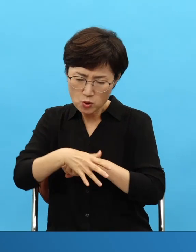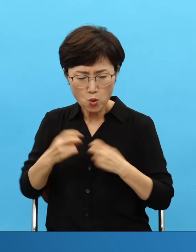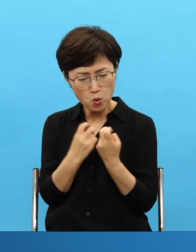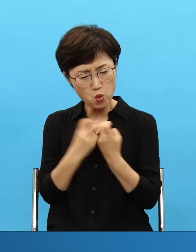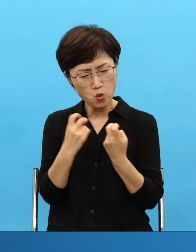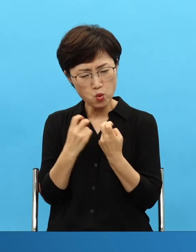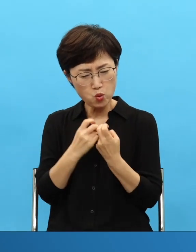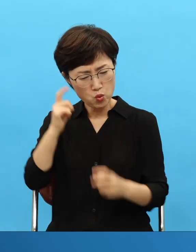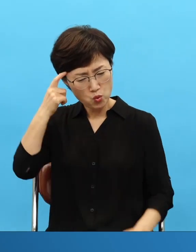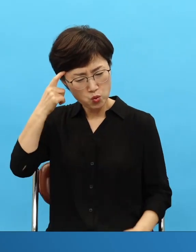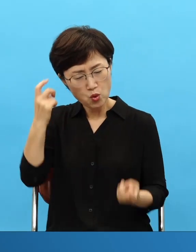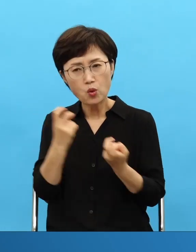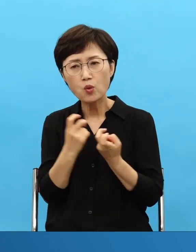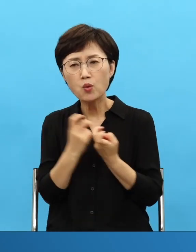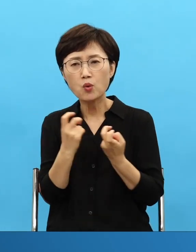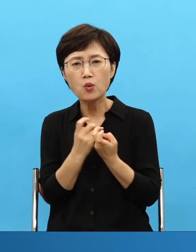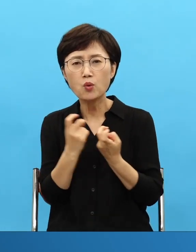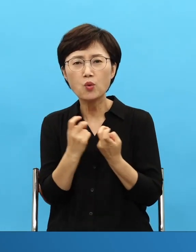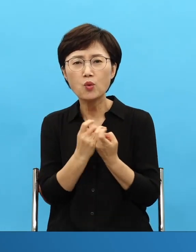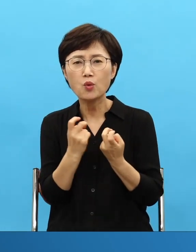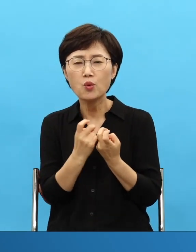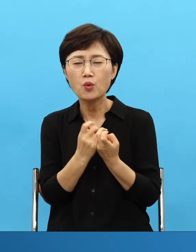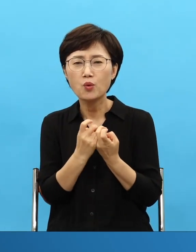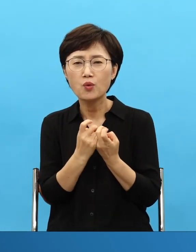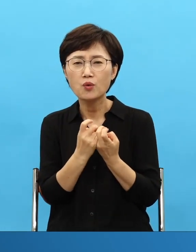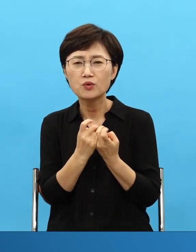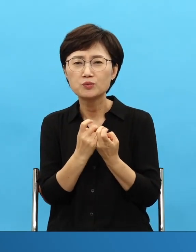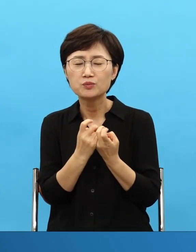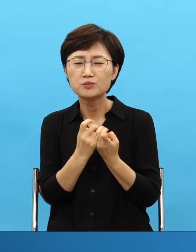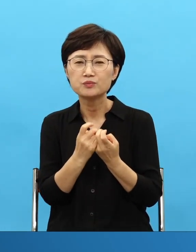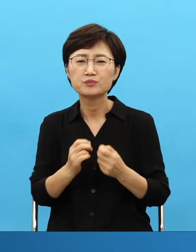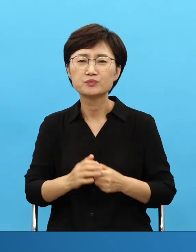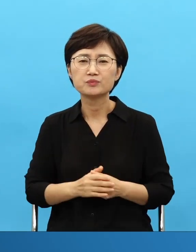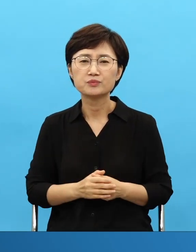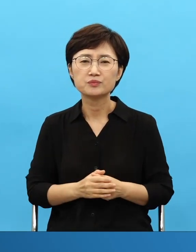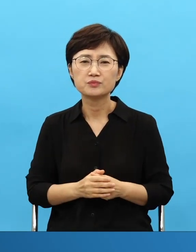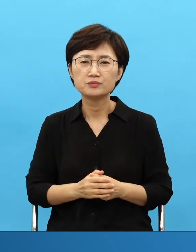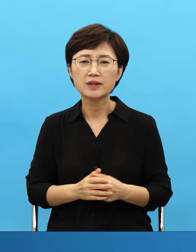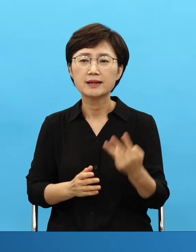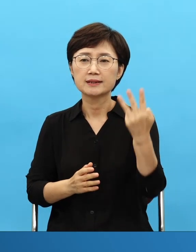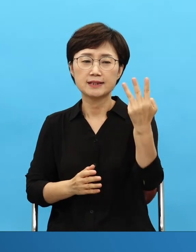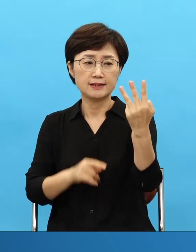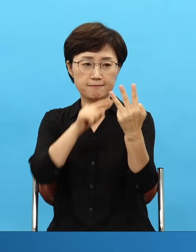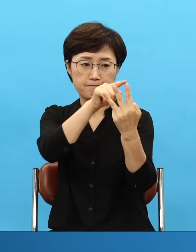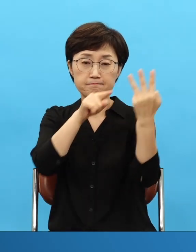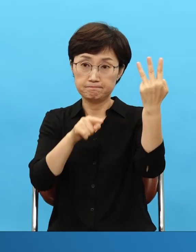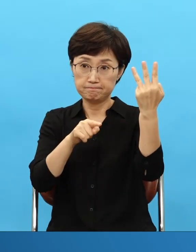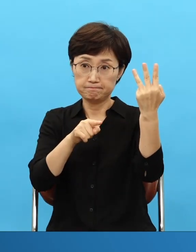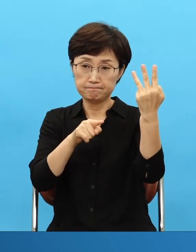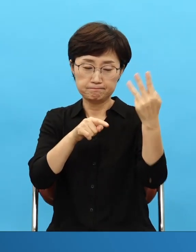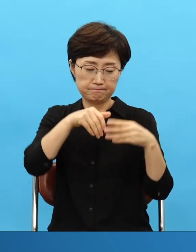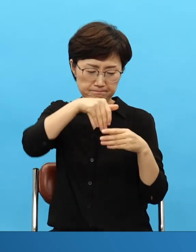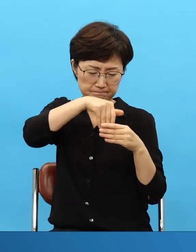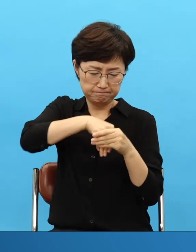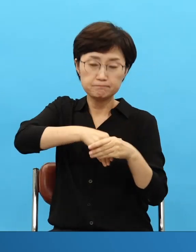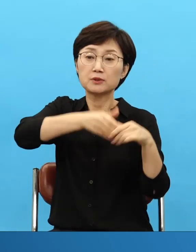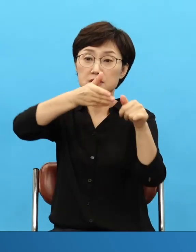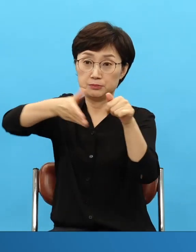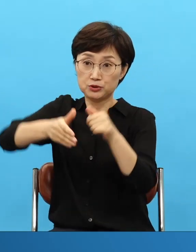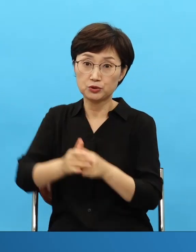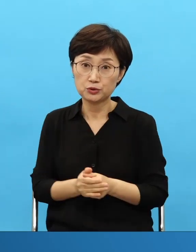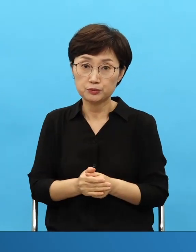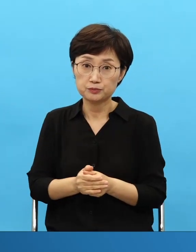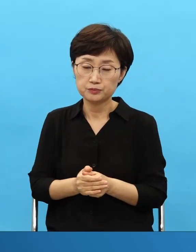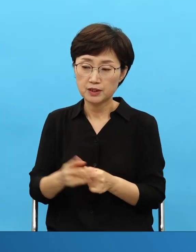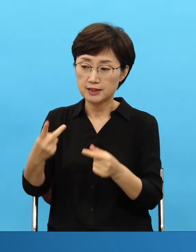great success and evade all destruction and disasters? 세 가지를 심는 겁니다. We must plant three things.